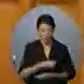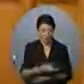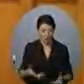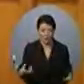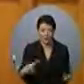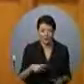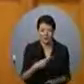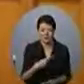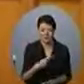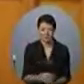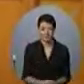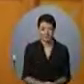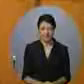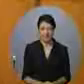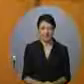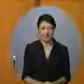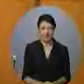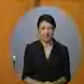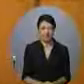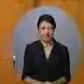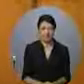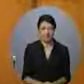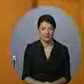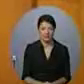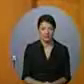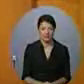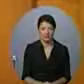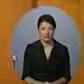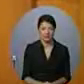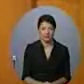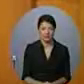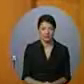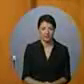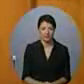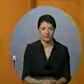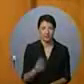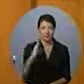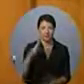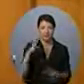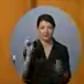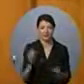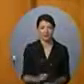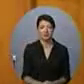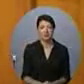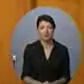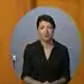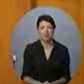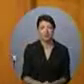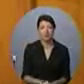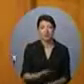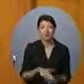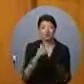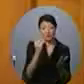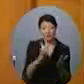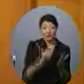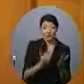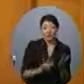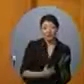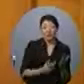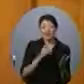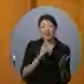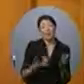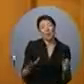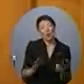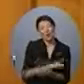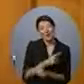publique. Mr. Speaker, the data contained in the long gun registry is incomplete, it is flawed, and is increasingly more